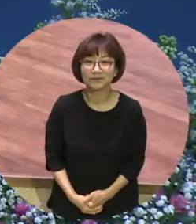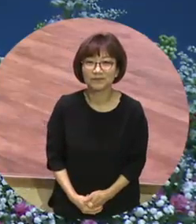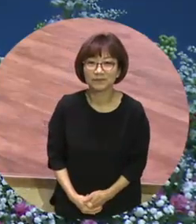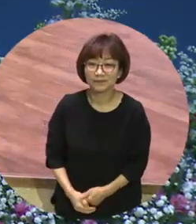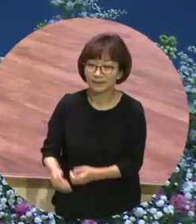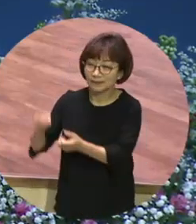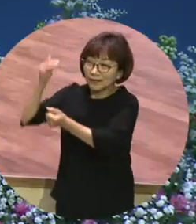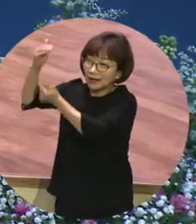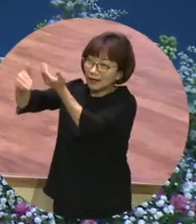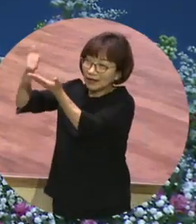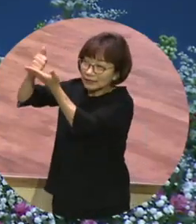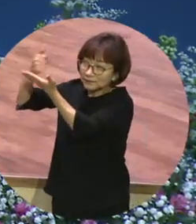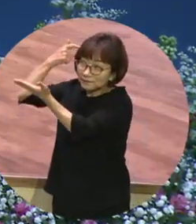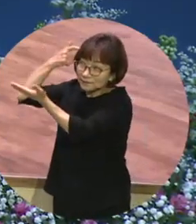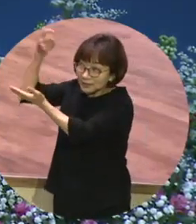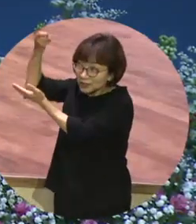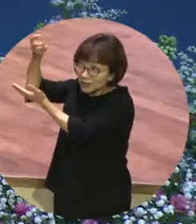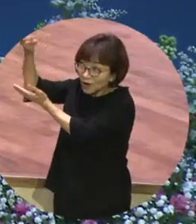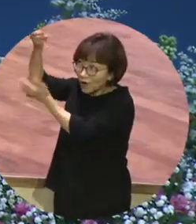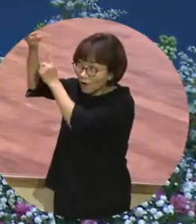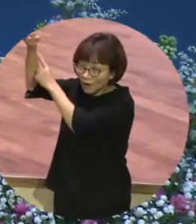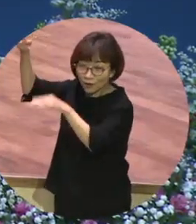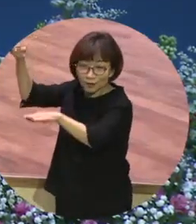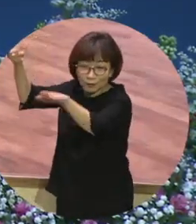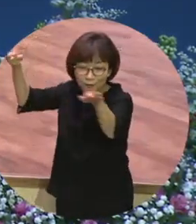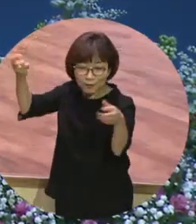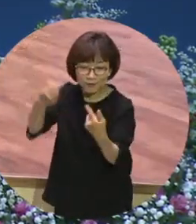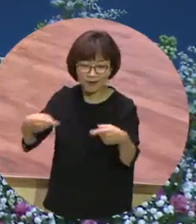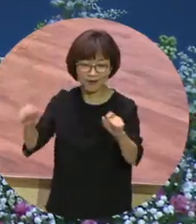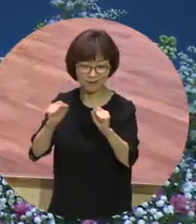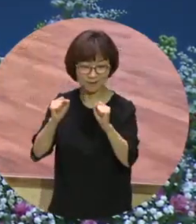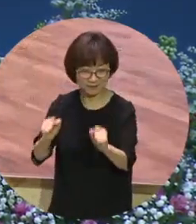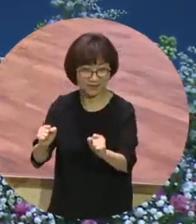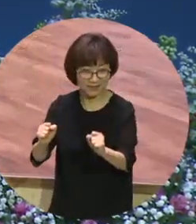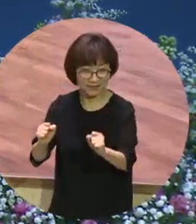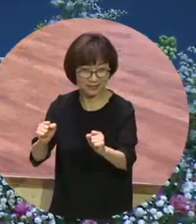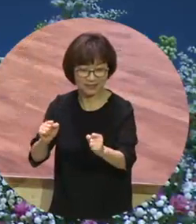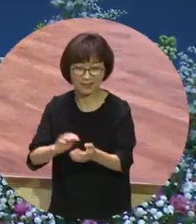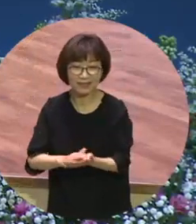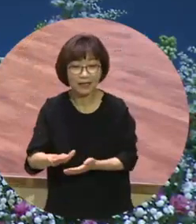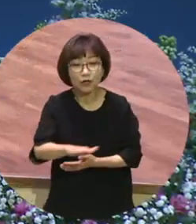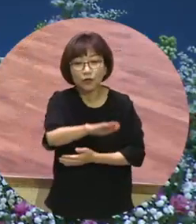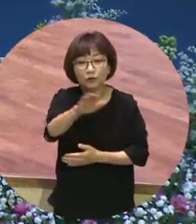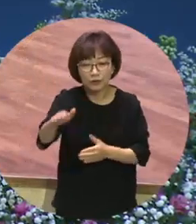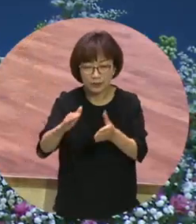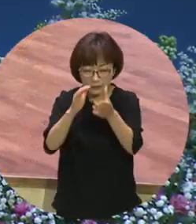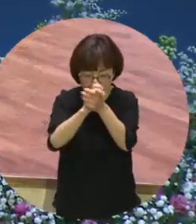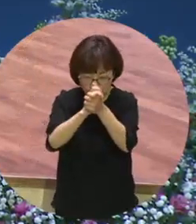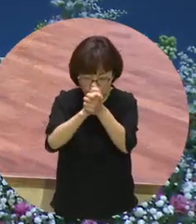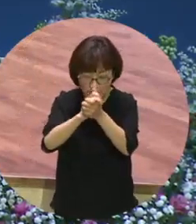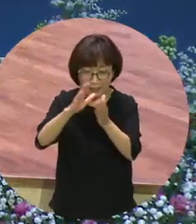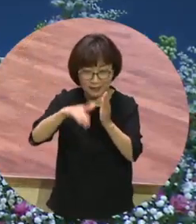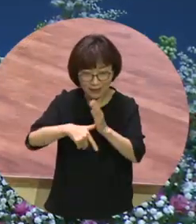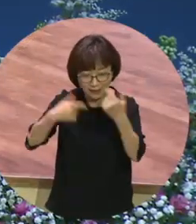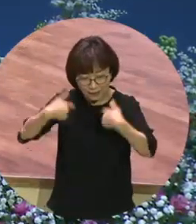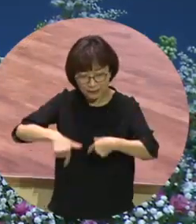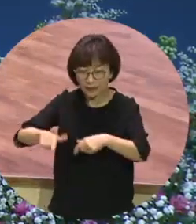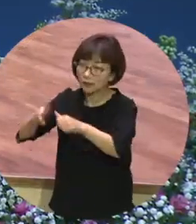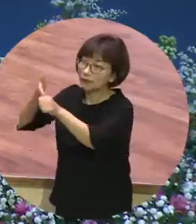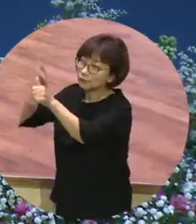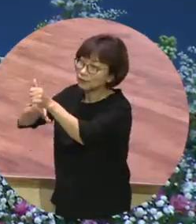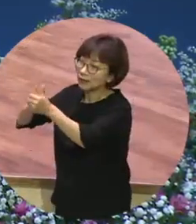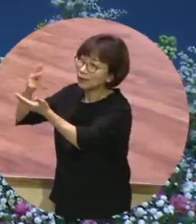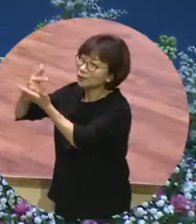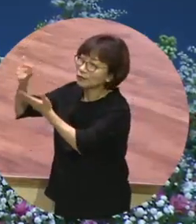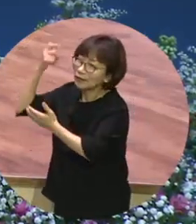하나님의 영이 함께 하면 다 끝난 거 아니에요? 여러분이 기도하실 때마다 주의 성령이 나와 함께하여 주옵소서.